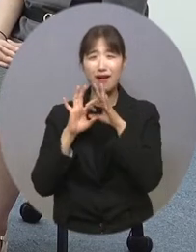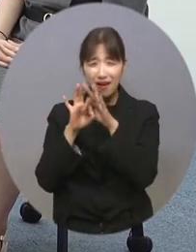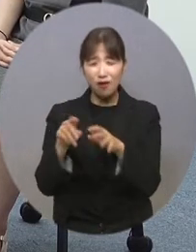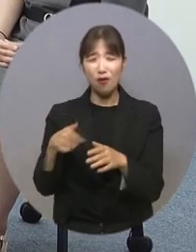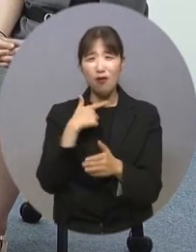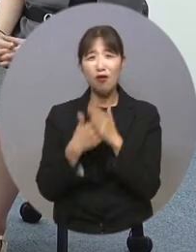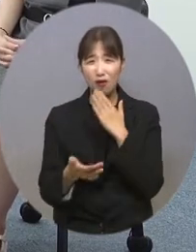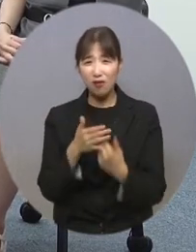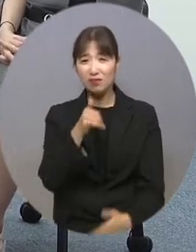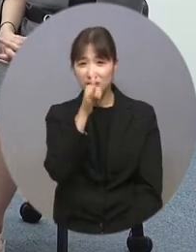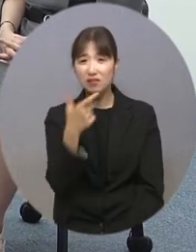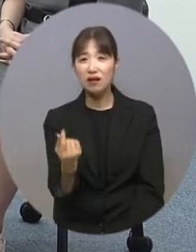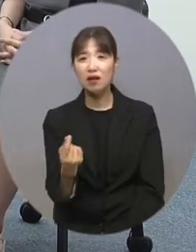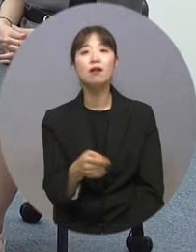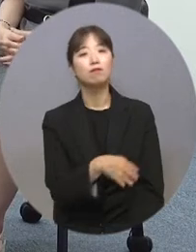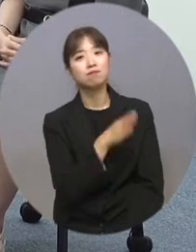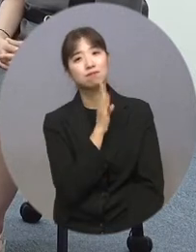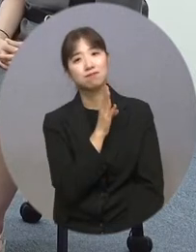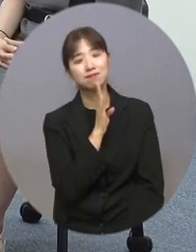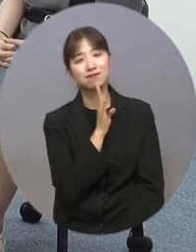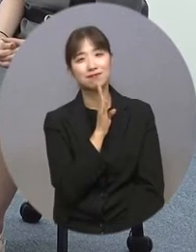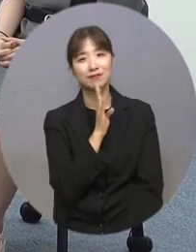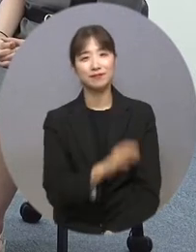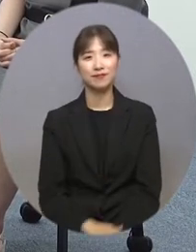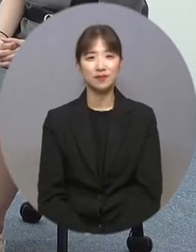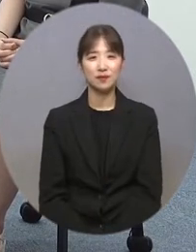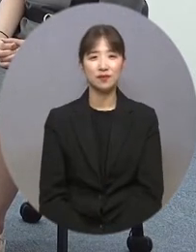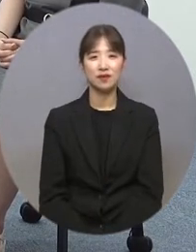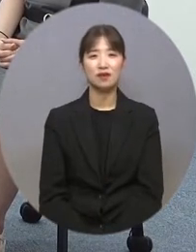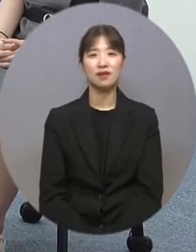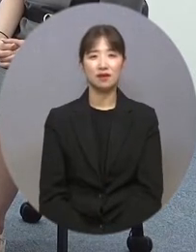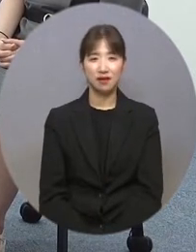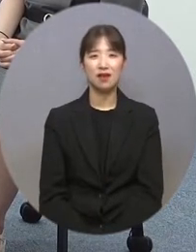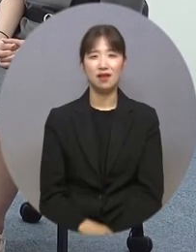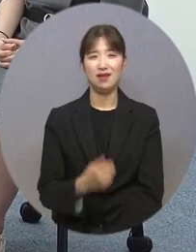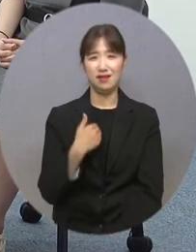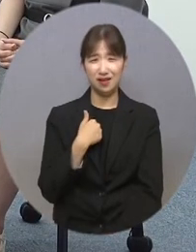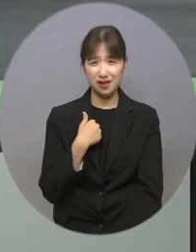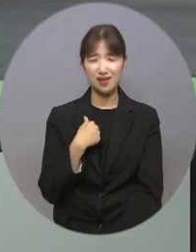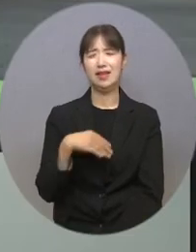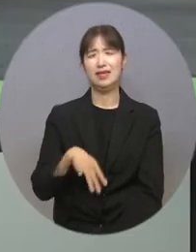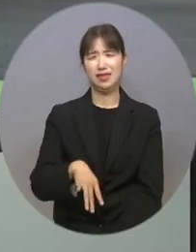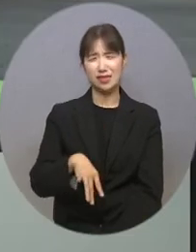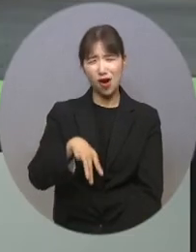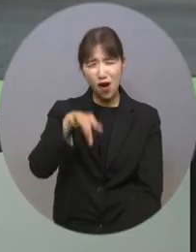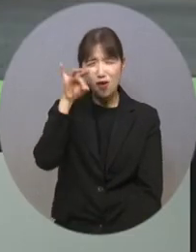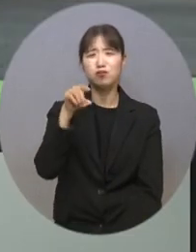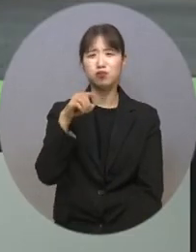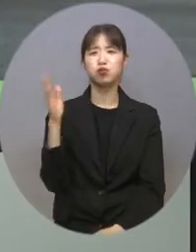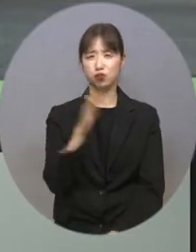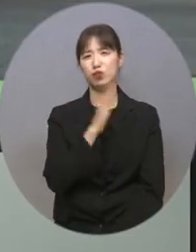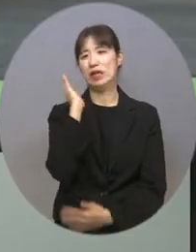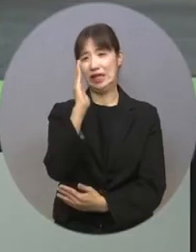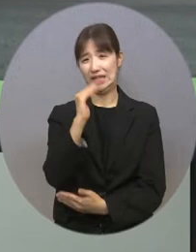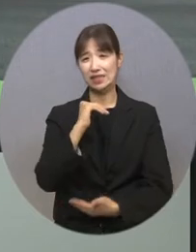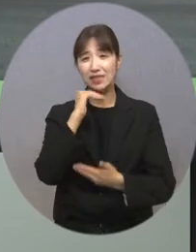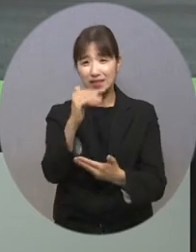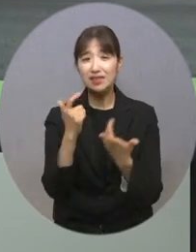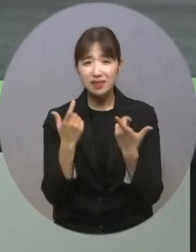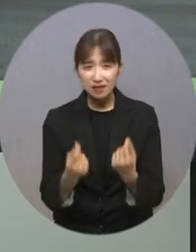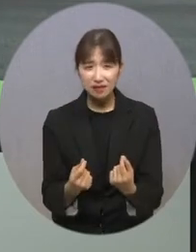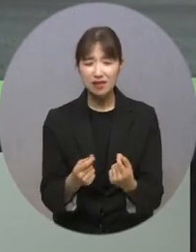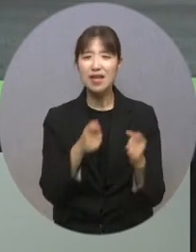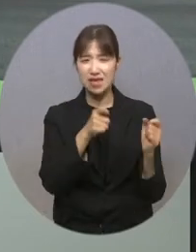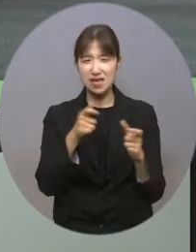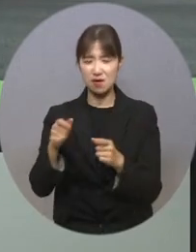경험이 여전히 지금이야 된거 되서 4 4 그분 여러분 지금 이동건 에게 서두에도 말씀 드렸고 저희가